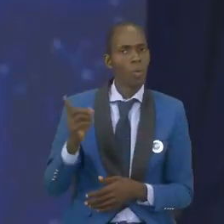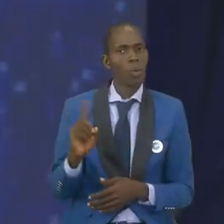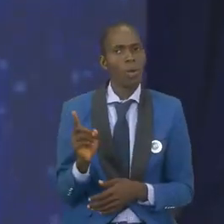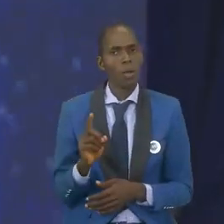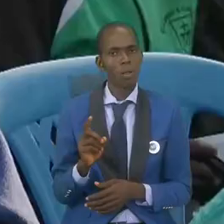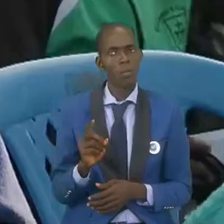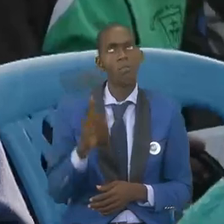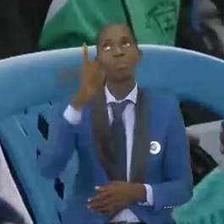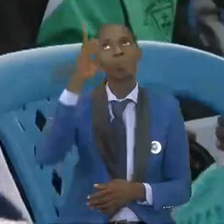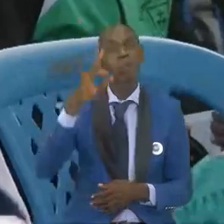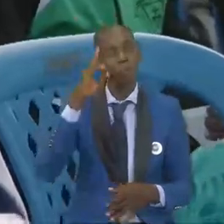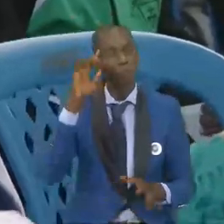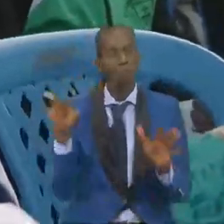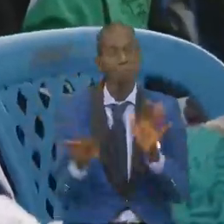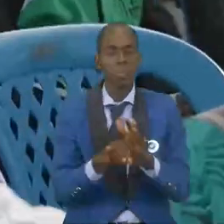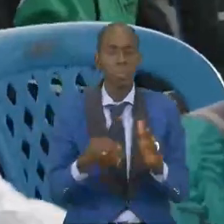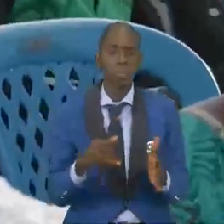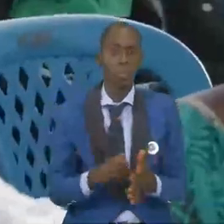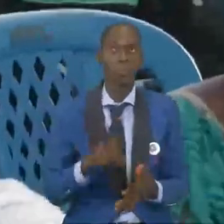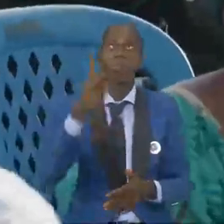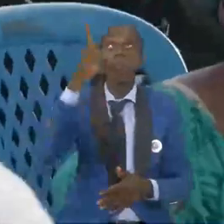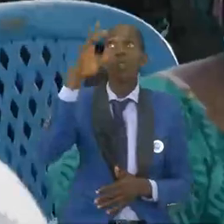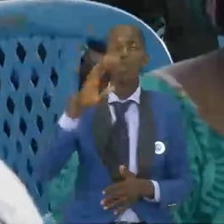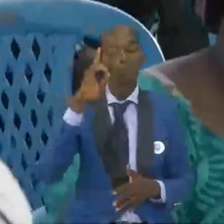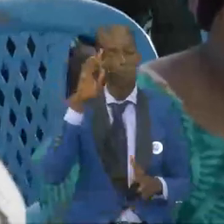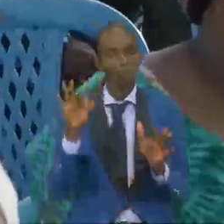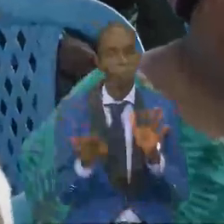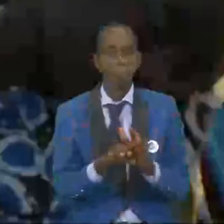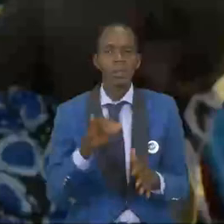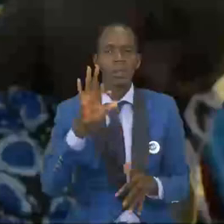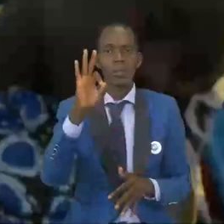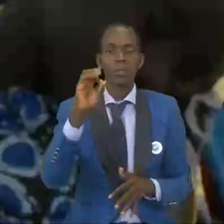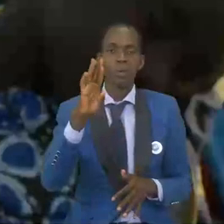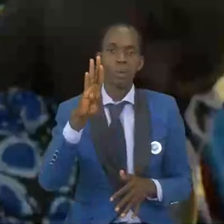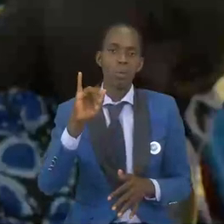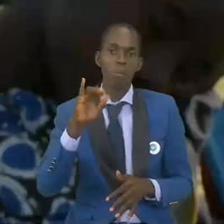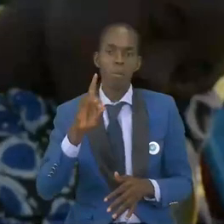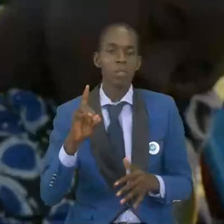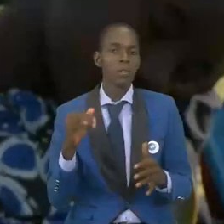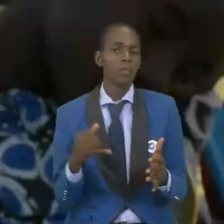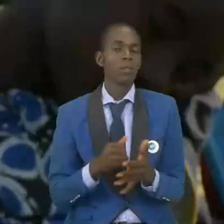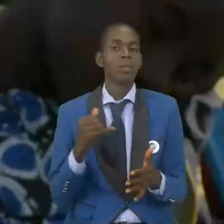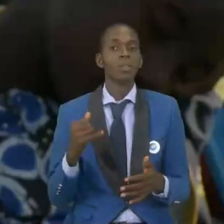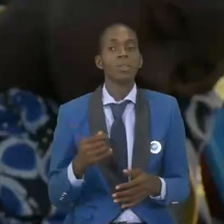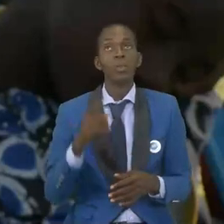Créateur, dans un coin pour se cacher. Que Dieu n'ose. J'ai dit que Dieu